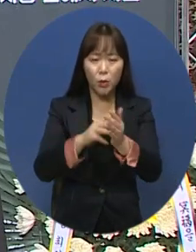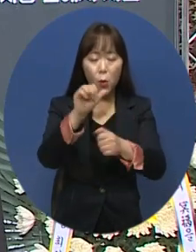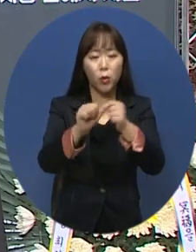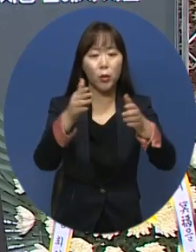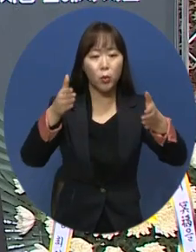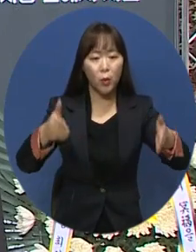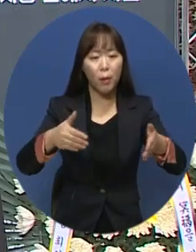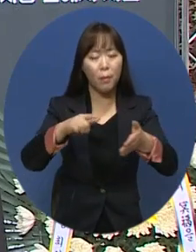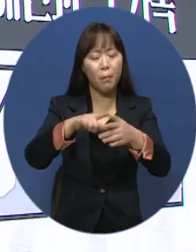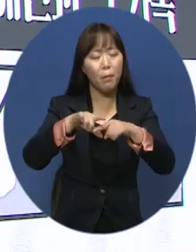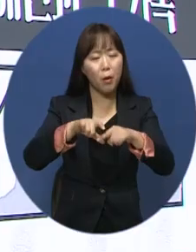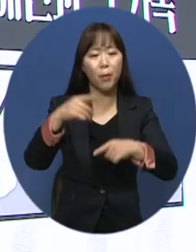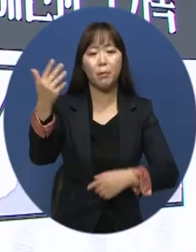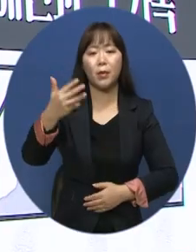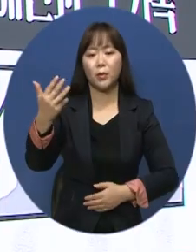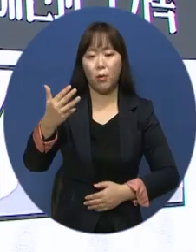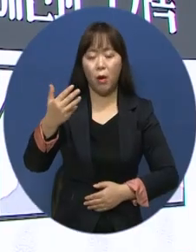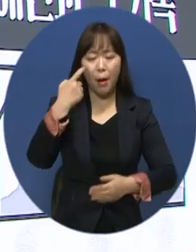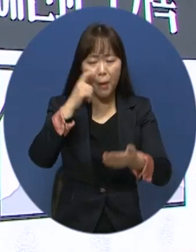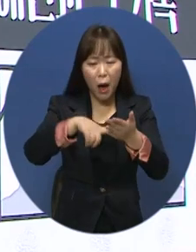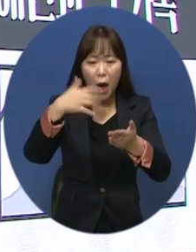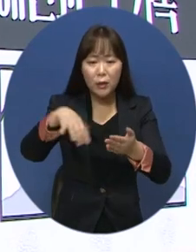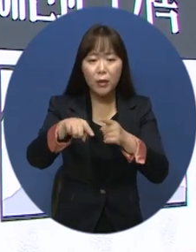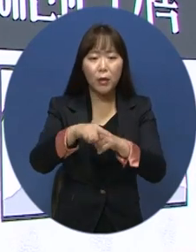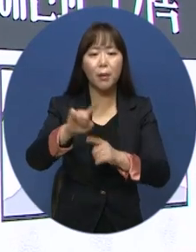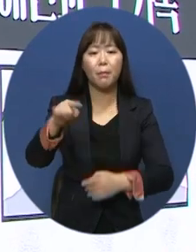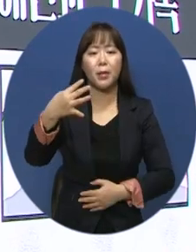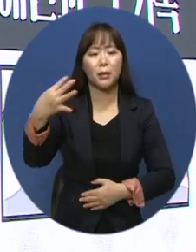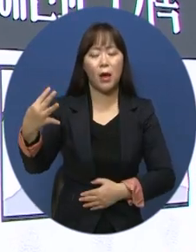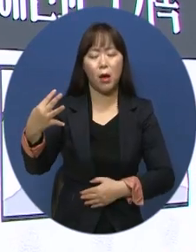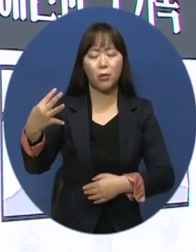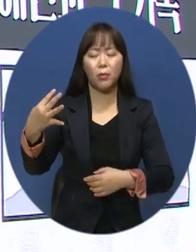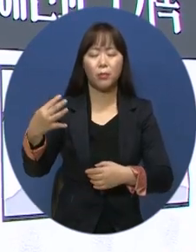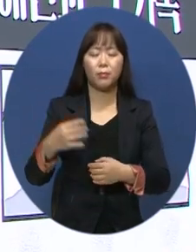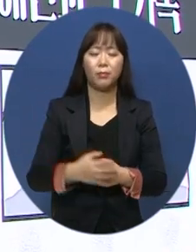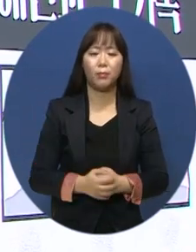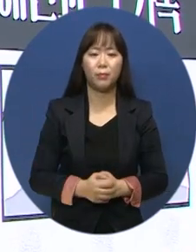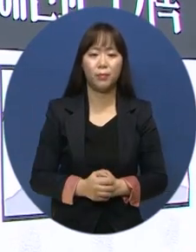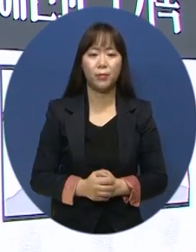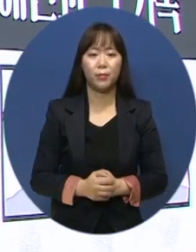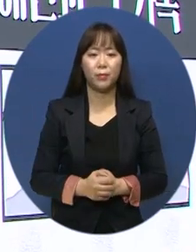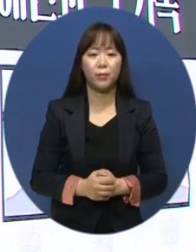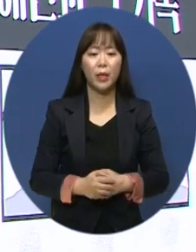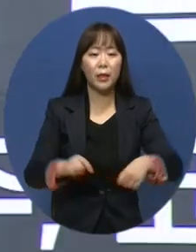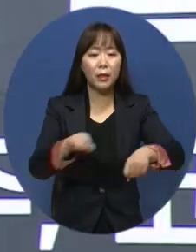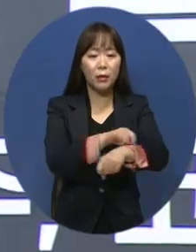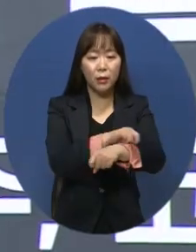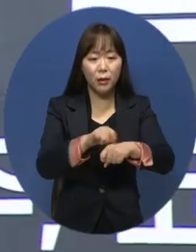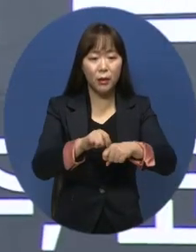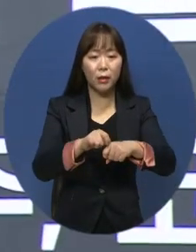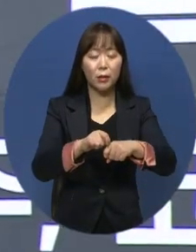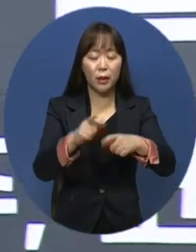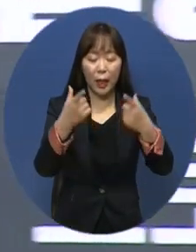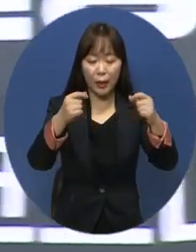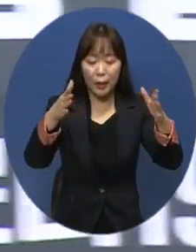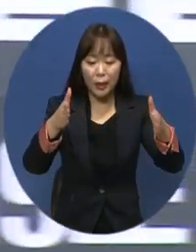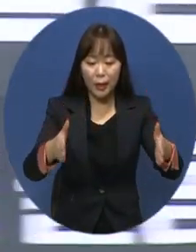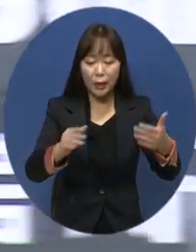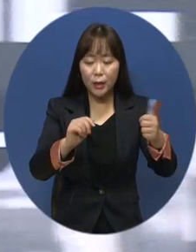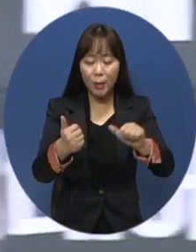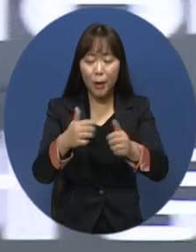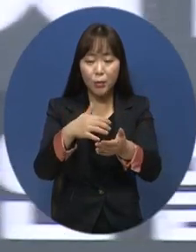8천 건에 달하고 미발견 건수는 104건으로 조사됐습니다. 특히 같은 기간 사망